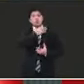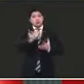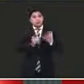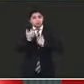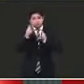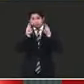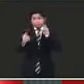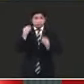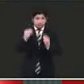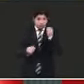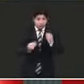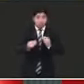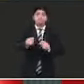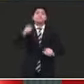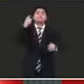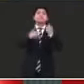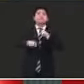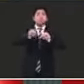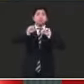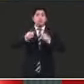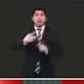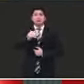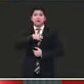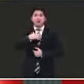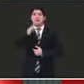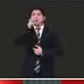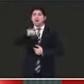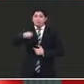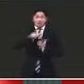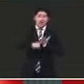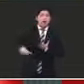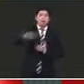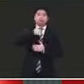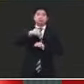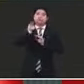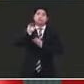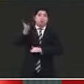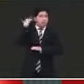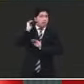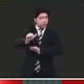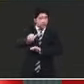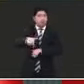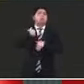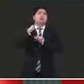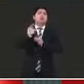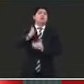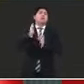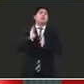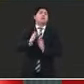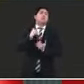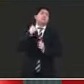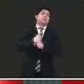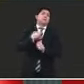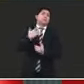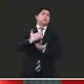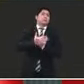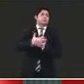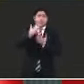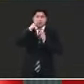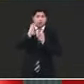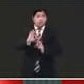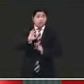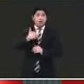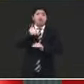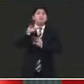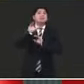süreçte de esnaf ve sanatkarlarımızın yanında olduk olmayı sürdürüyoruz Üstelik